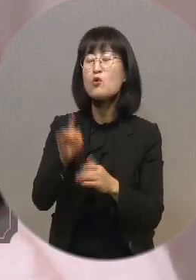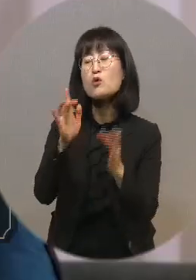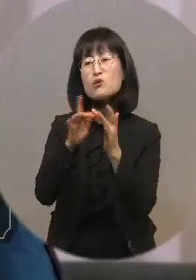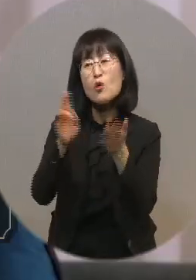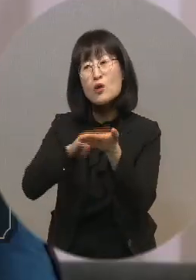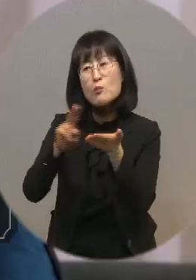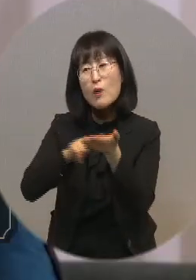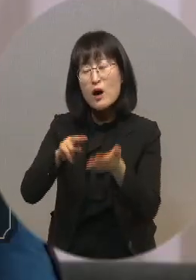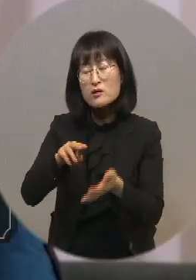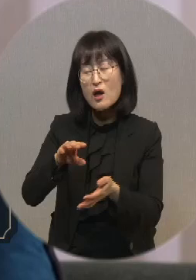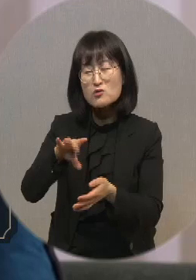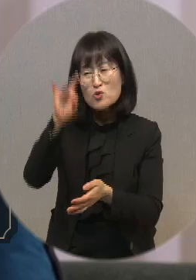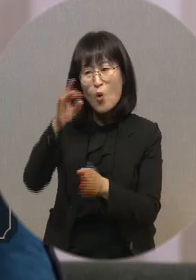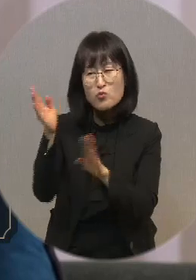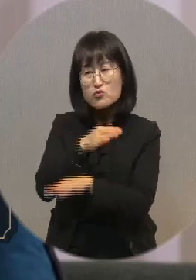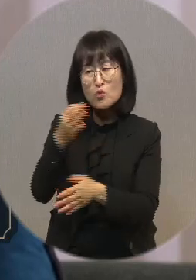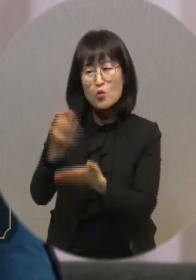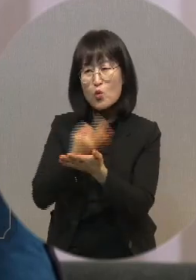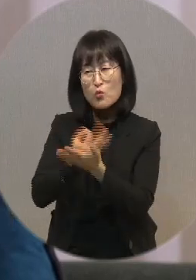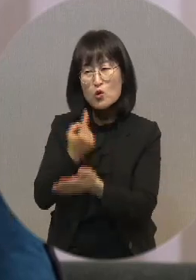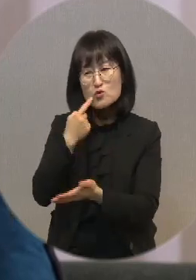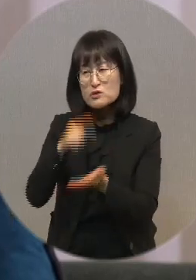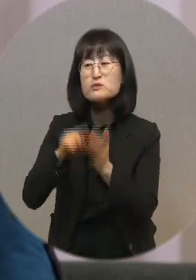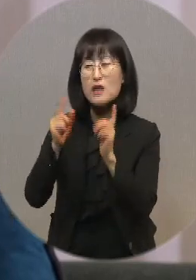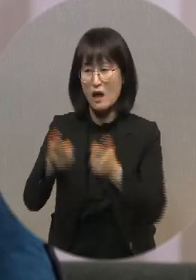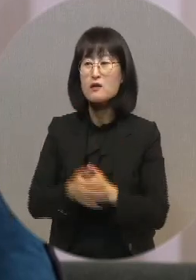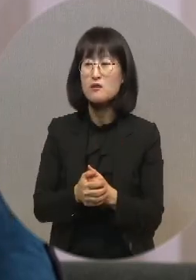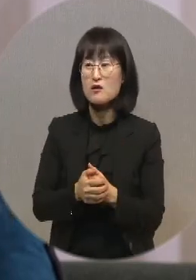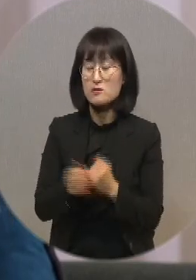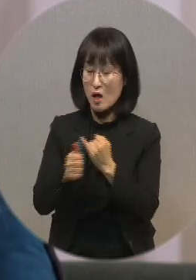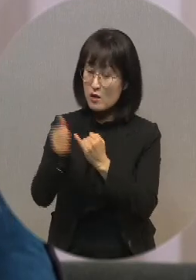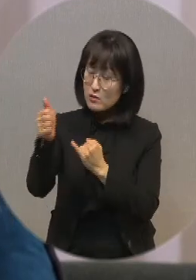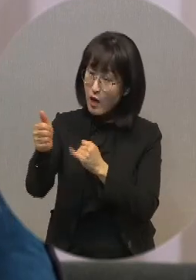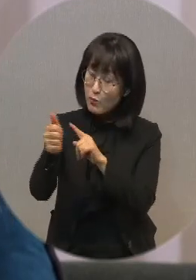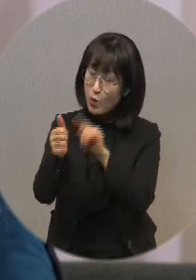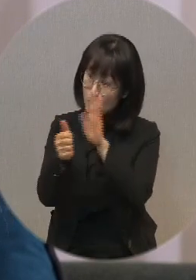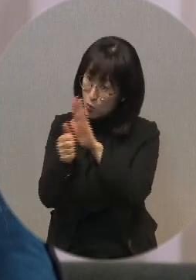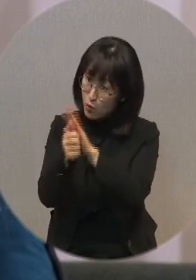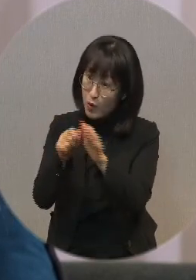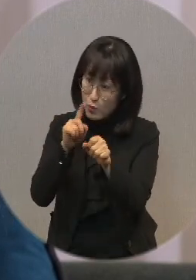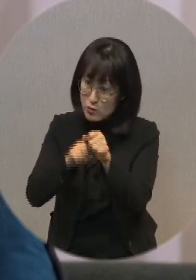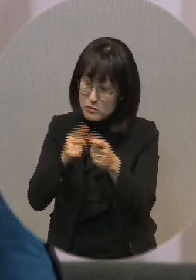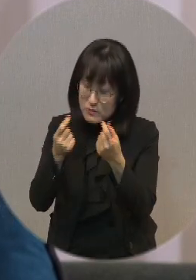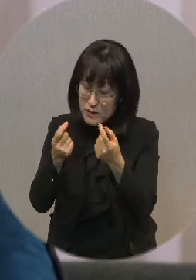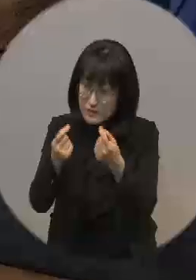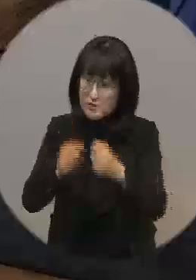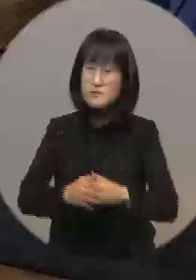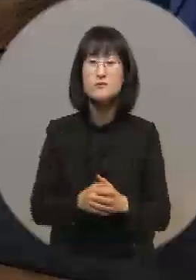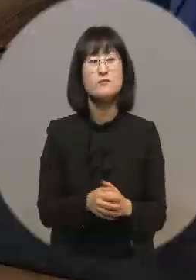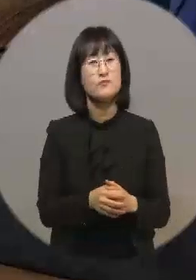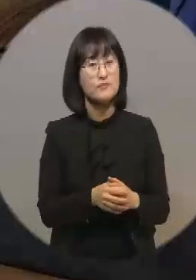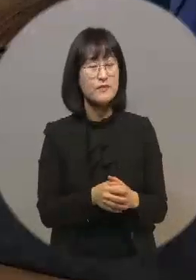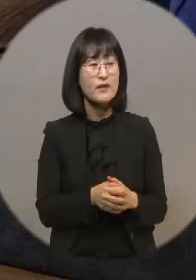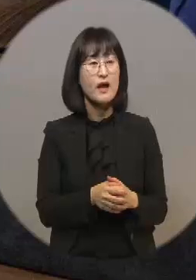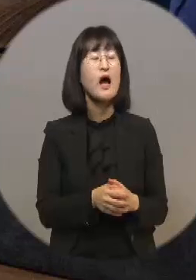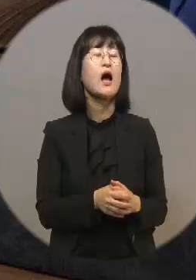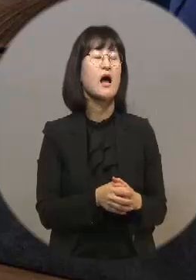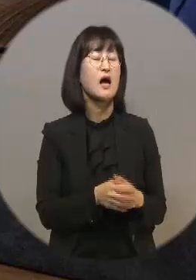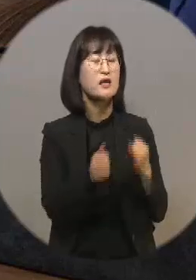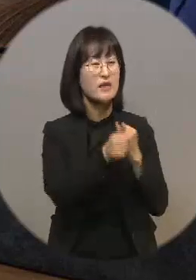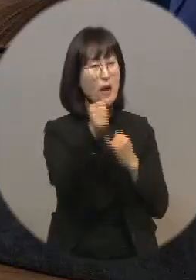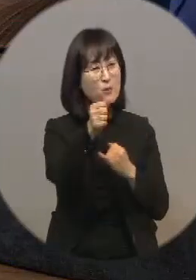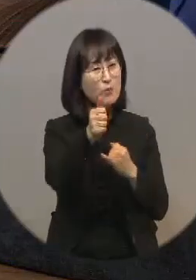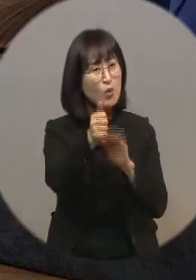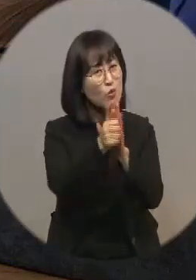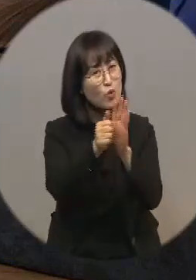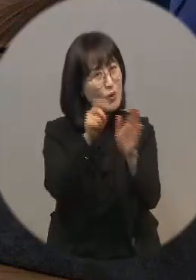때문에 선택하기 쉽지 않을 것 같기도 하거든요. 그냥 남편 내조하는 차원에서 한 건가요? 그건 사실